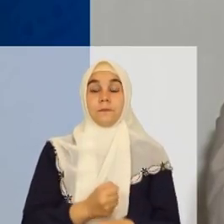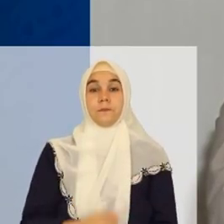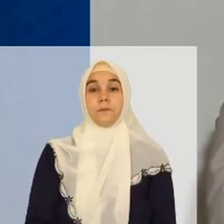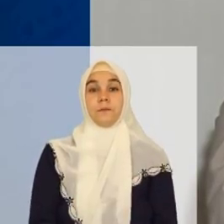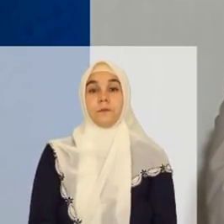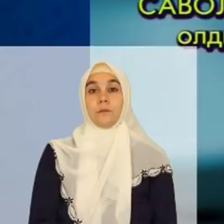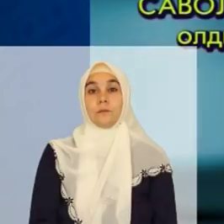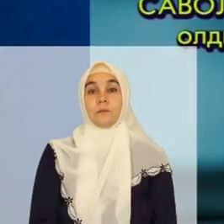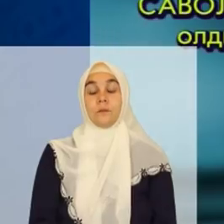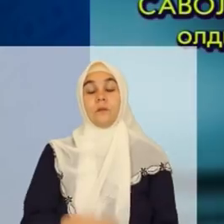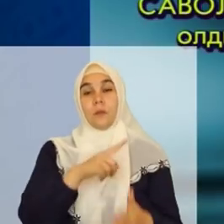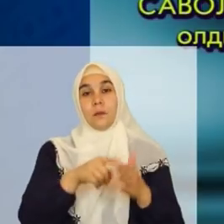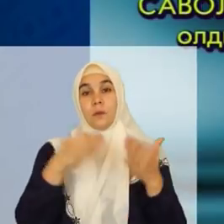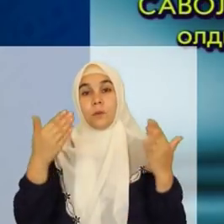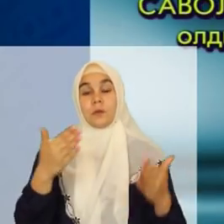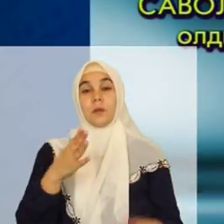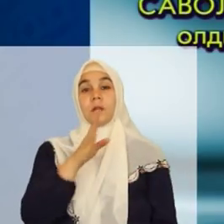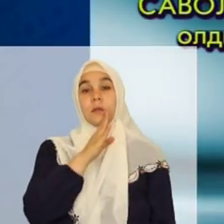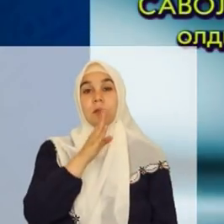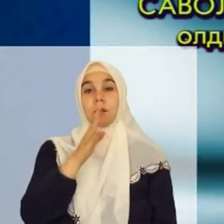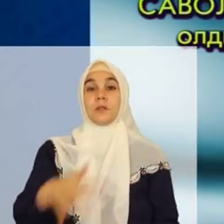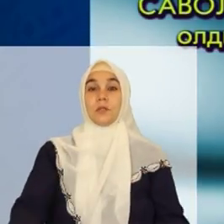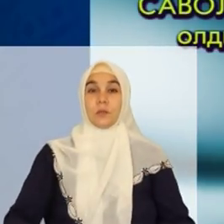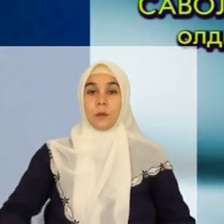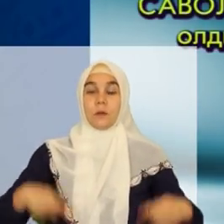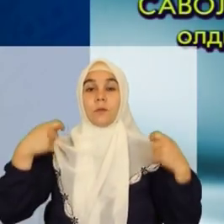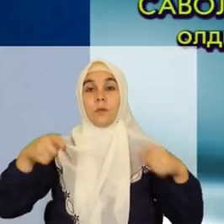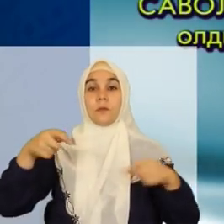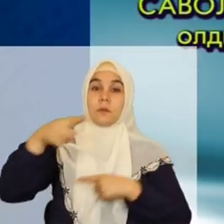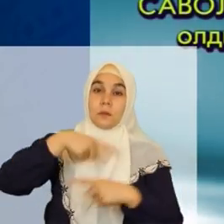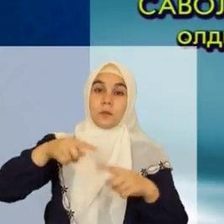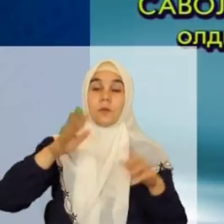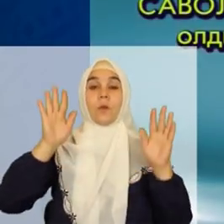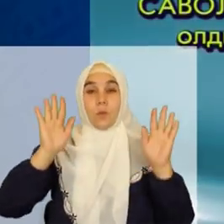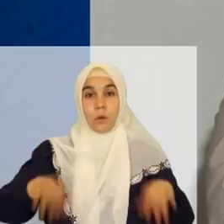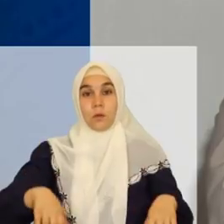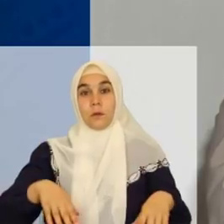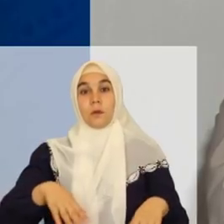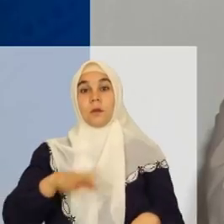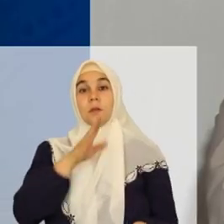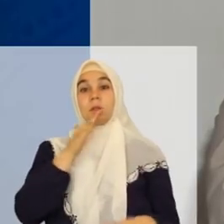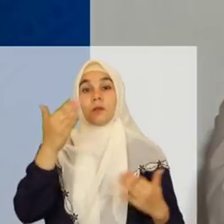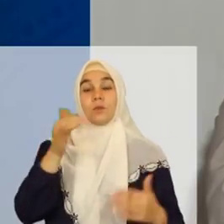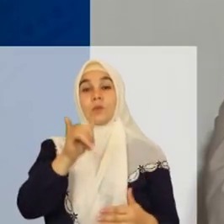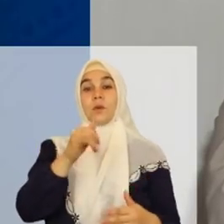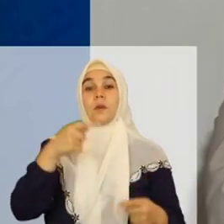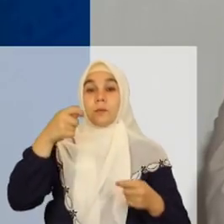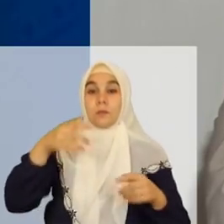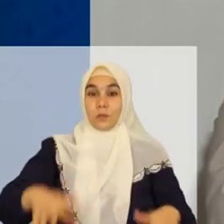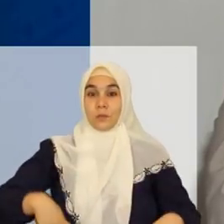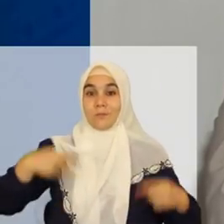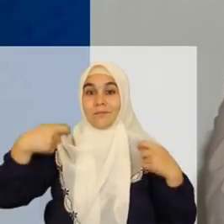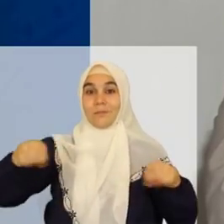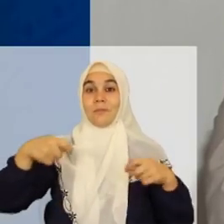qilmaydi. Savol: ayollarning shimlarini oldi-sotdi qilsa bo'ladimi? Ayollar uchun xos qilingan shim